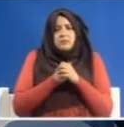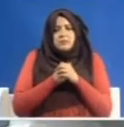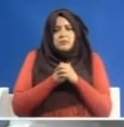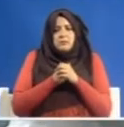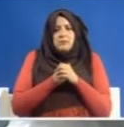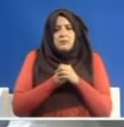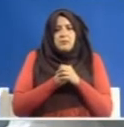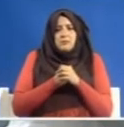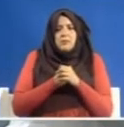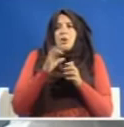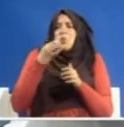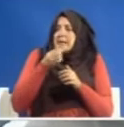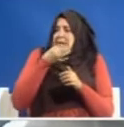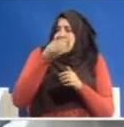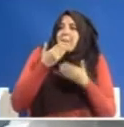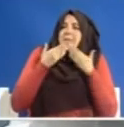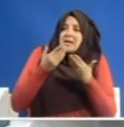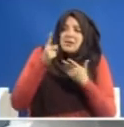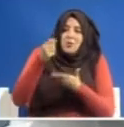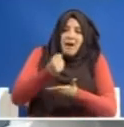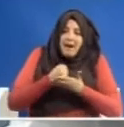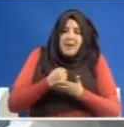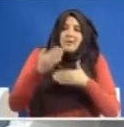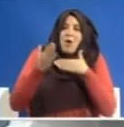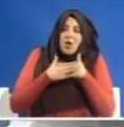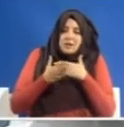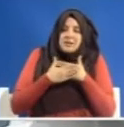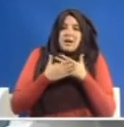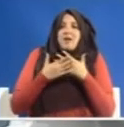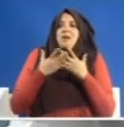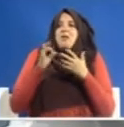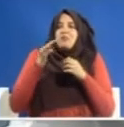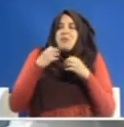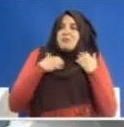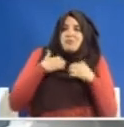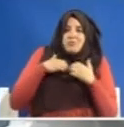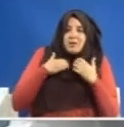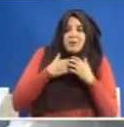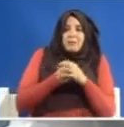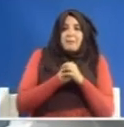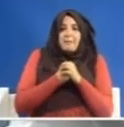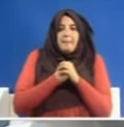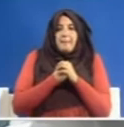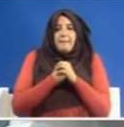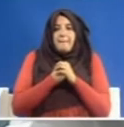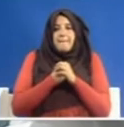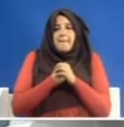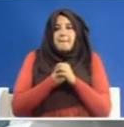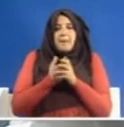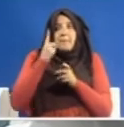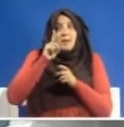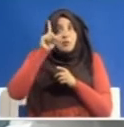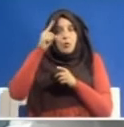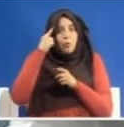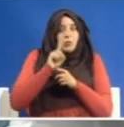معليش يهمني أعطيك مصحة مبارك ربي هيد سميك ثايض تقلقض ثلفت ذاغ في الذام قرآن مبارك ربي كم يعوز